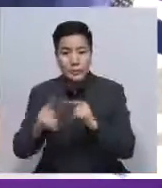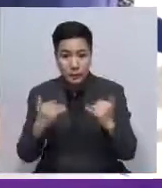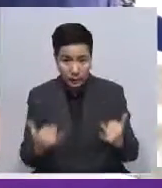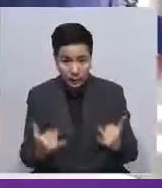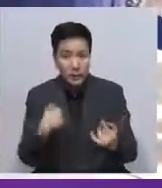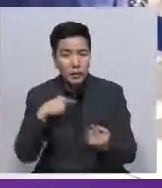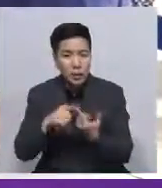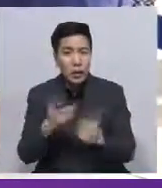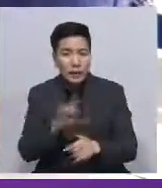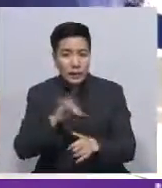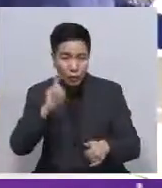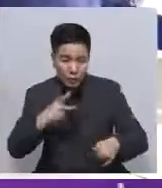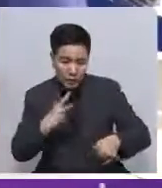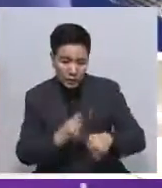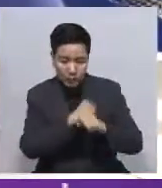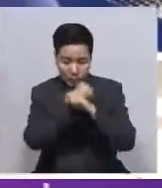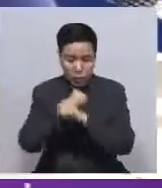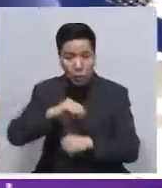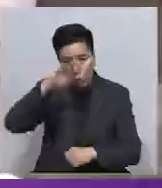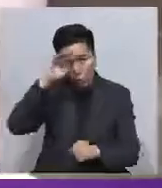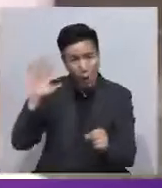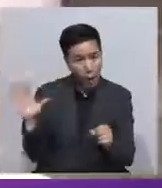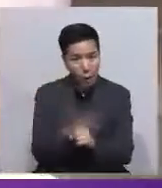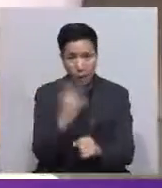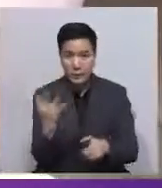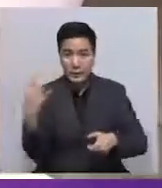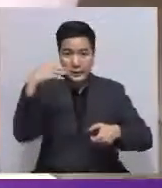าหรือต้องนำสัตว์ไปฉีดวัคซีนป้องกันโรคให้ครบทั้ง4เ